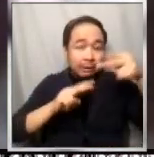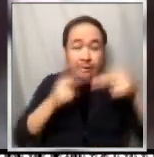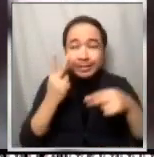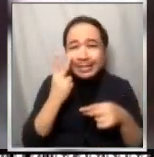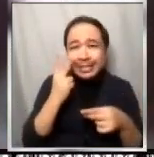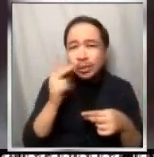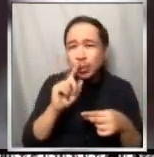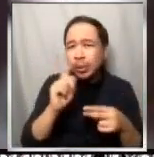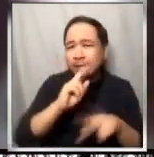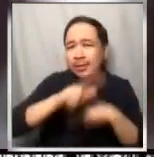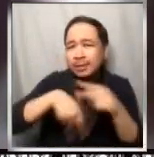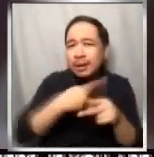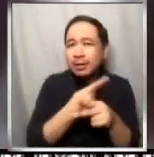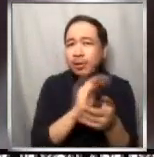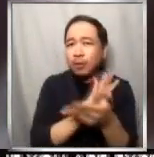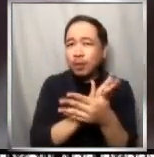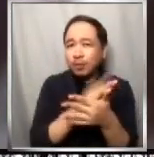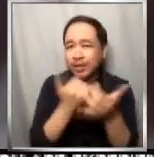amin ngayon. O kasi